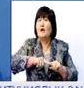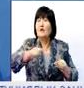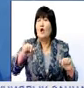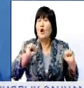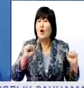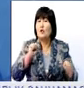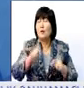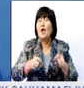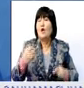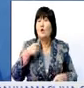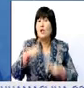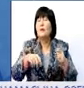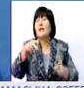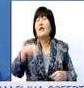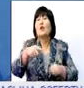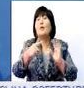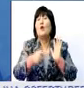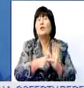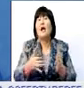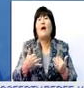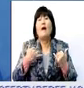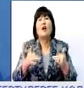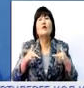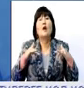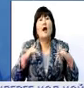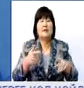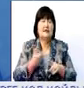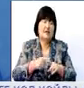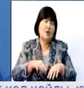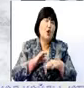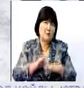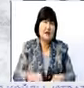шара Қызылорда марафоны 2017 қайырымдылық акциясы аясында ұйымдастырылды.